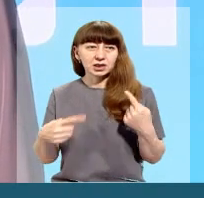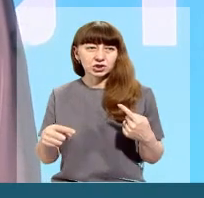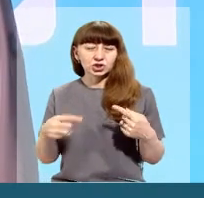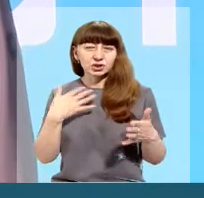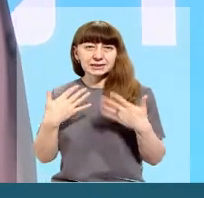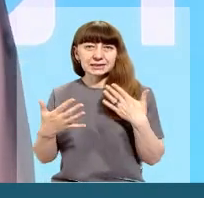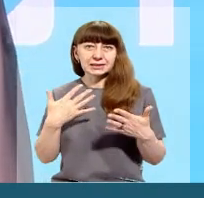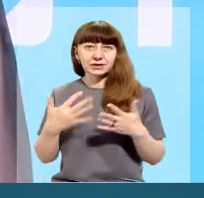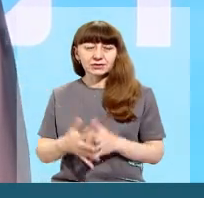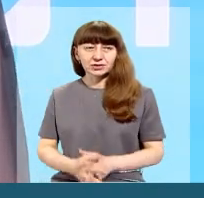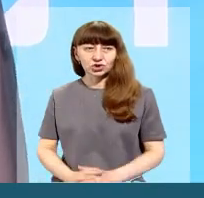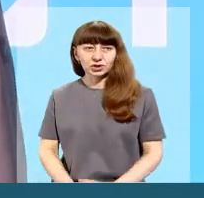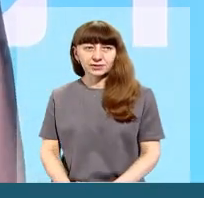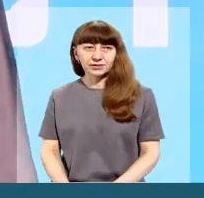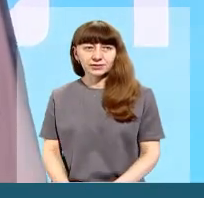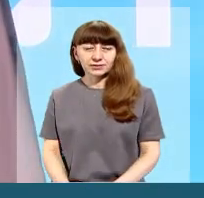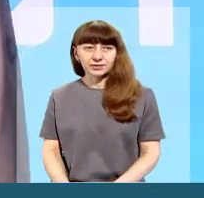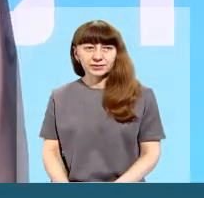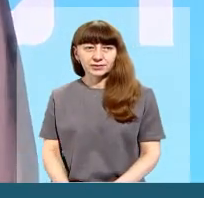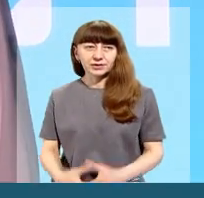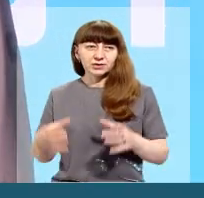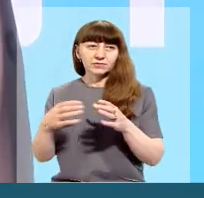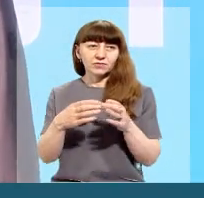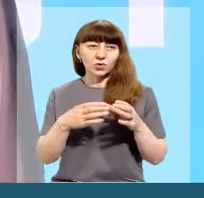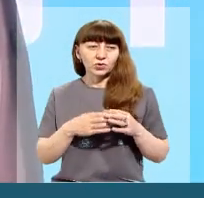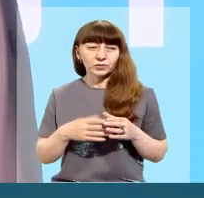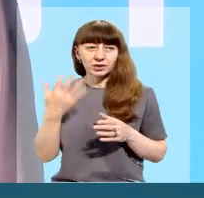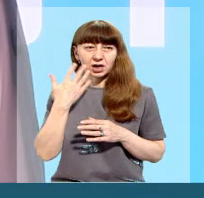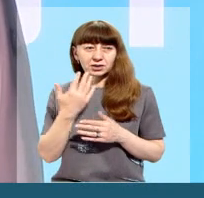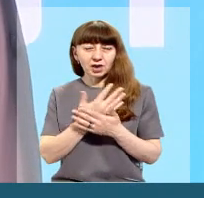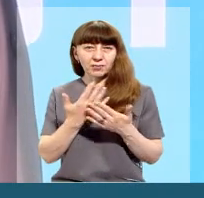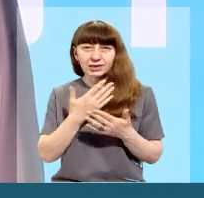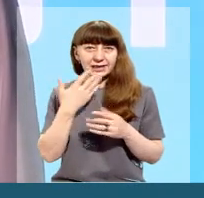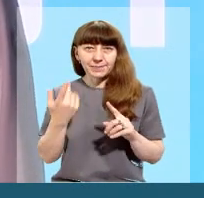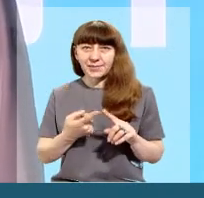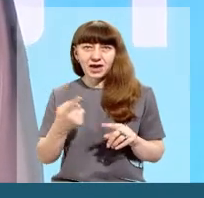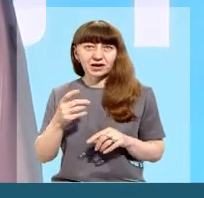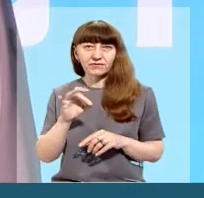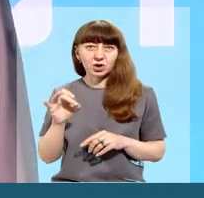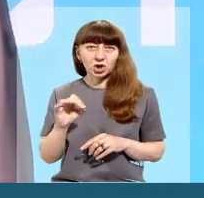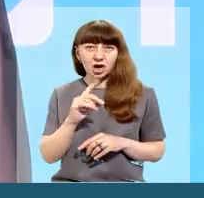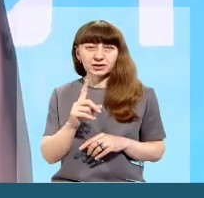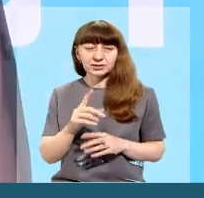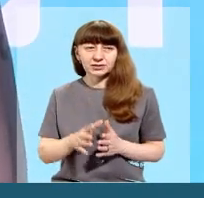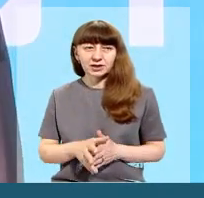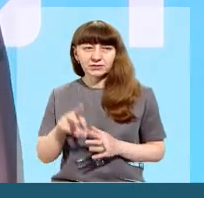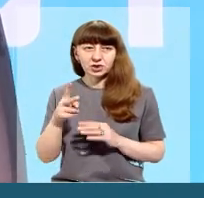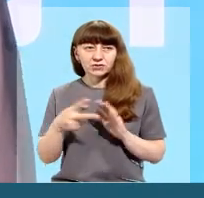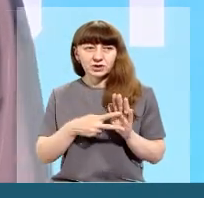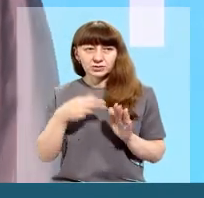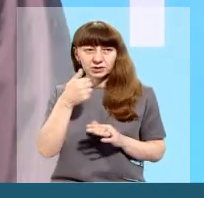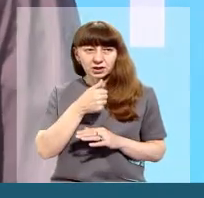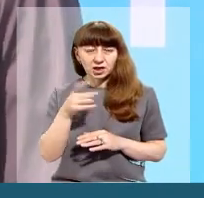особенные отношения с фондами. Когда мы уже не первый год, вот уже озвучивали, в 2018